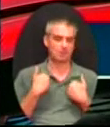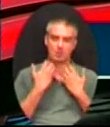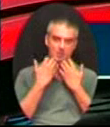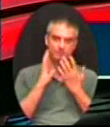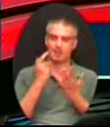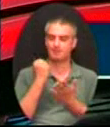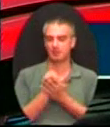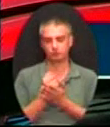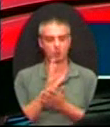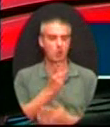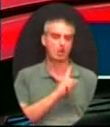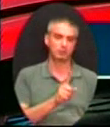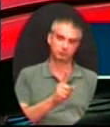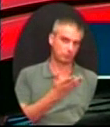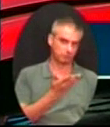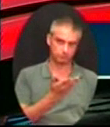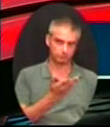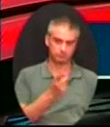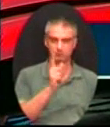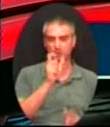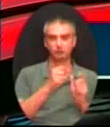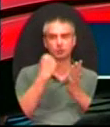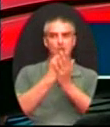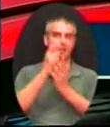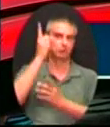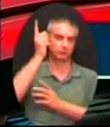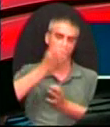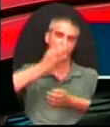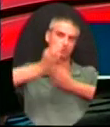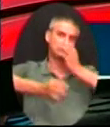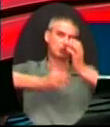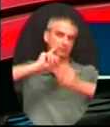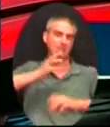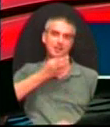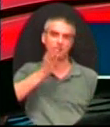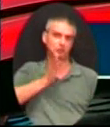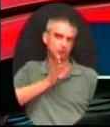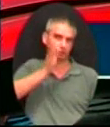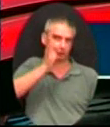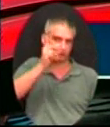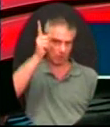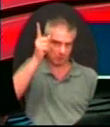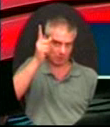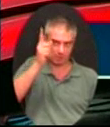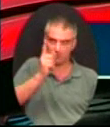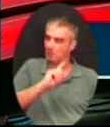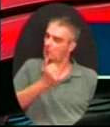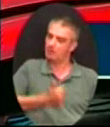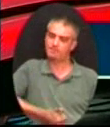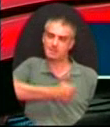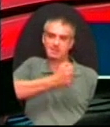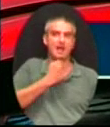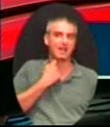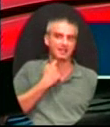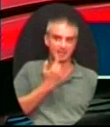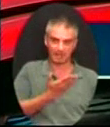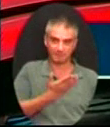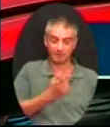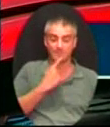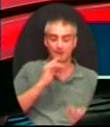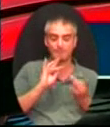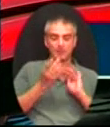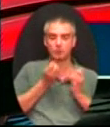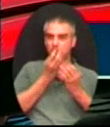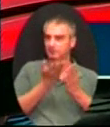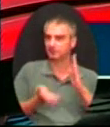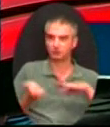מדוע כשר ומדוע פסול, מאן דהוא על ידי גורמי הכשרות, ואת השאלות בעניין הזה ראוי להפנות לאותם גורמים, ולא למנהלי היקב. הוא אומר, בניגוד